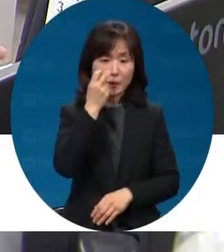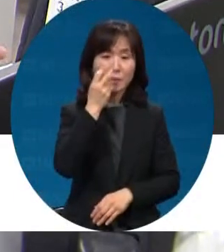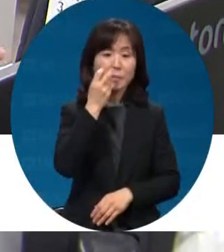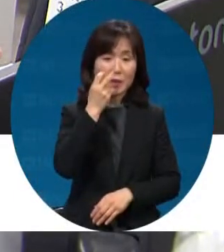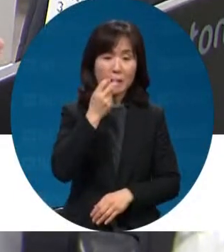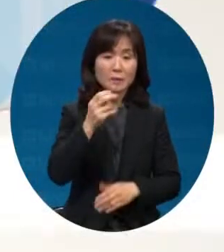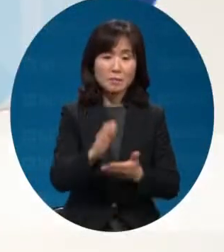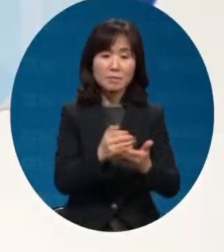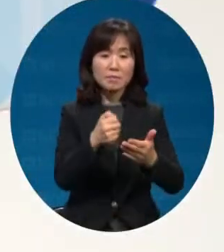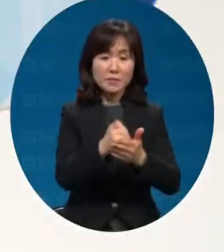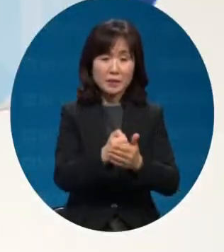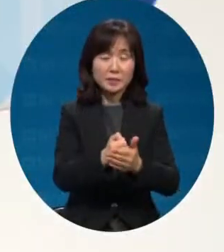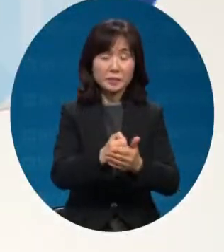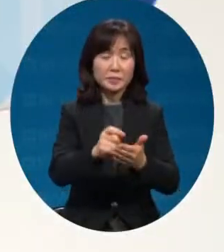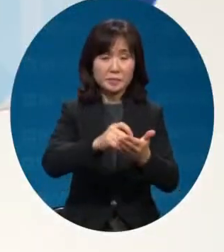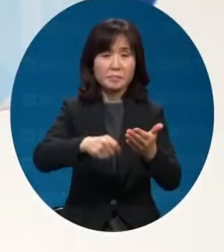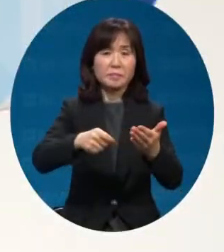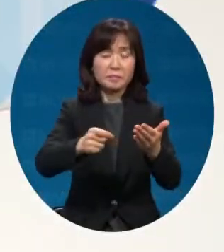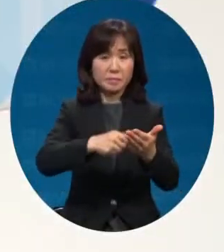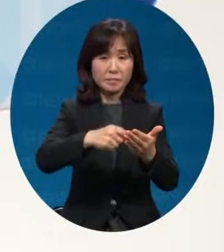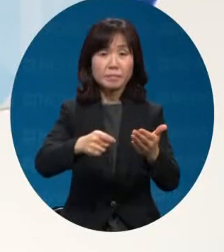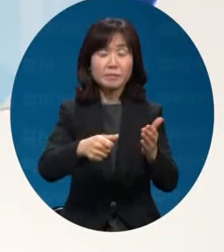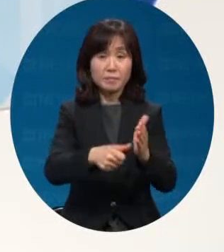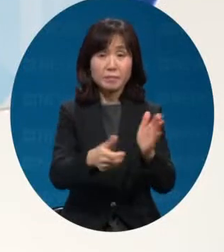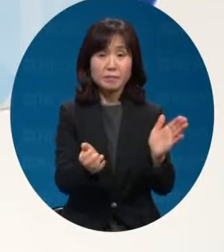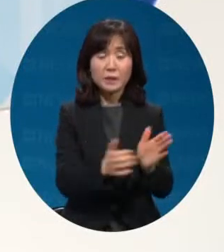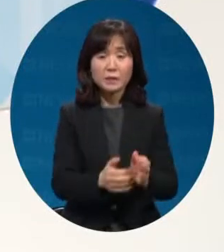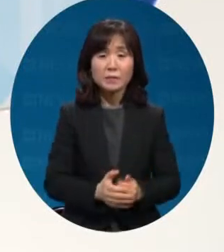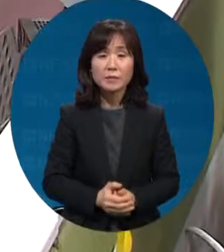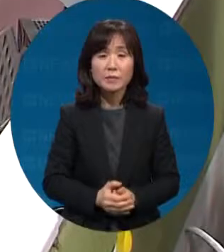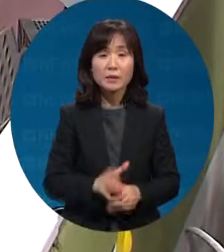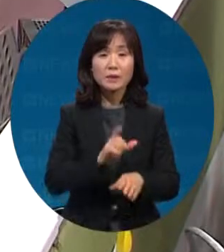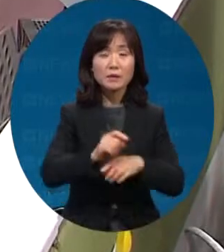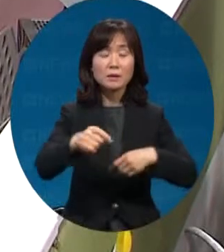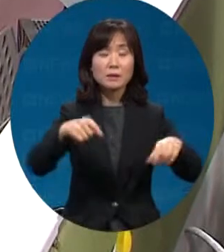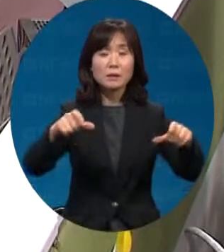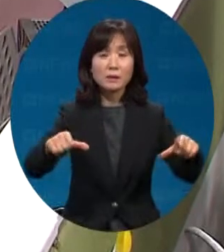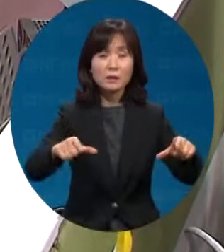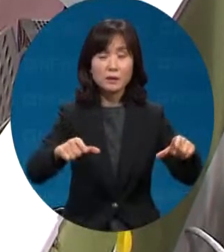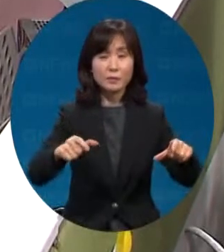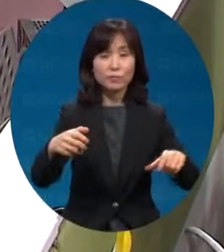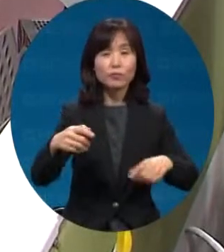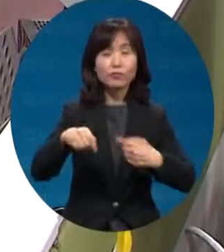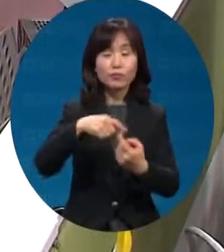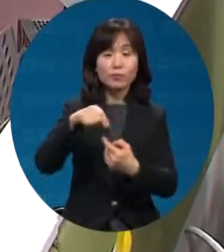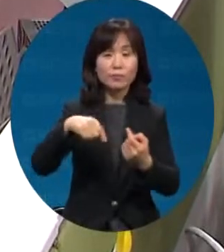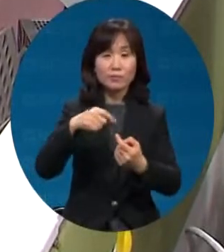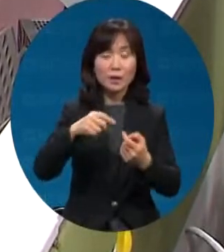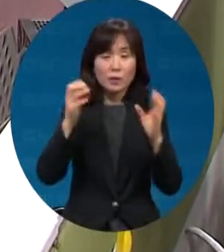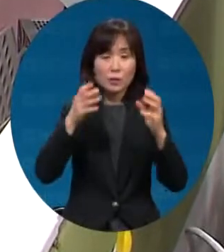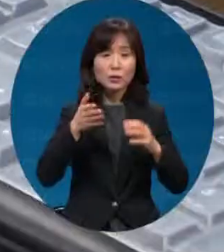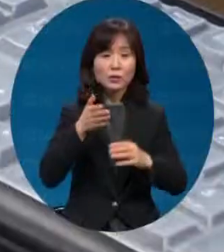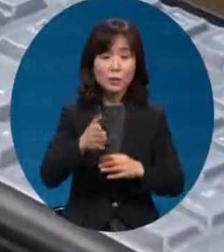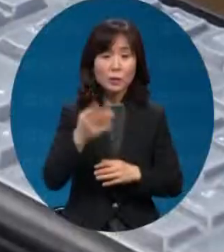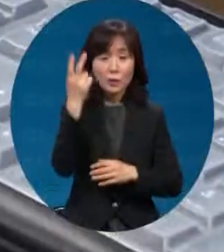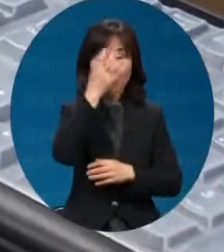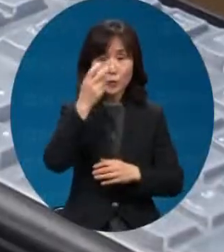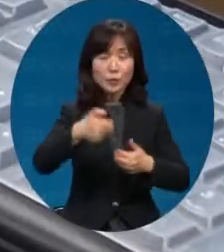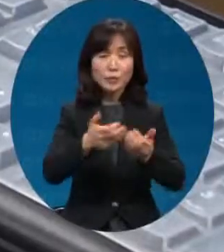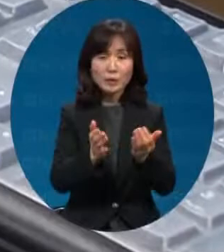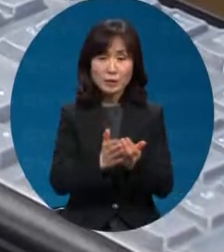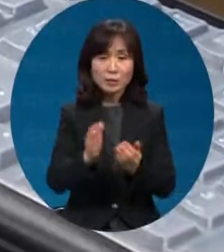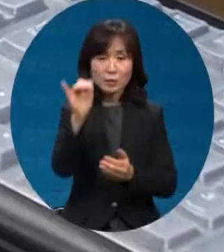했어요. 지자체가 직접 운영하는 아동보호 전문기관으로 전국에서 가장 좋은 환경으로